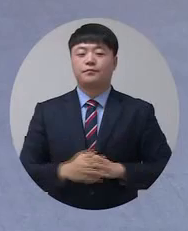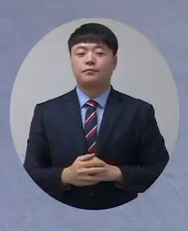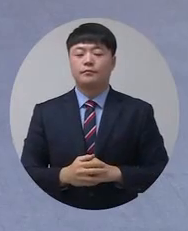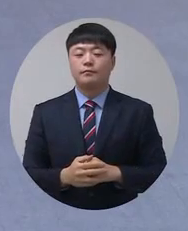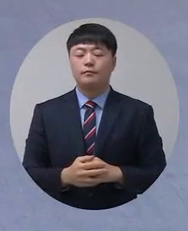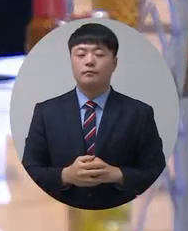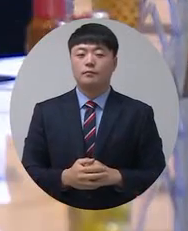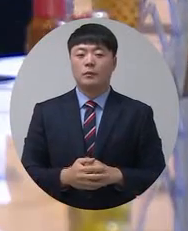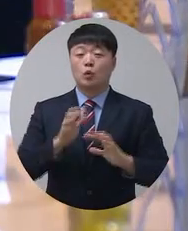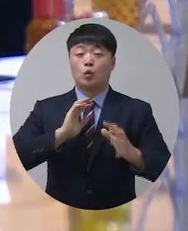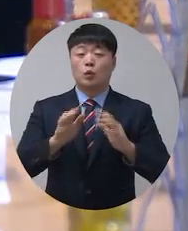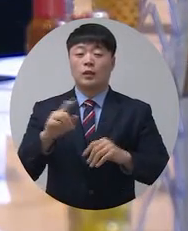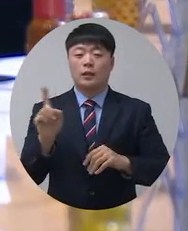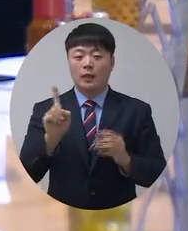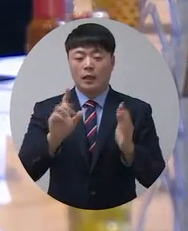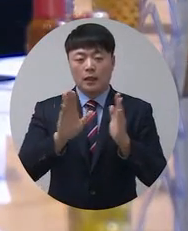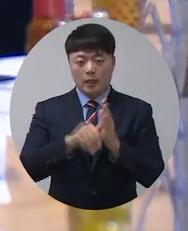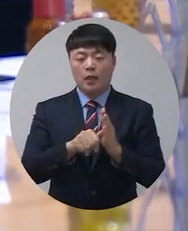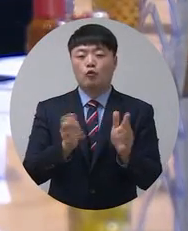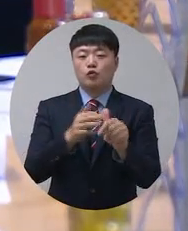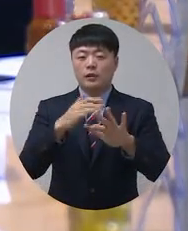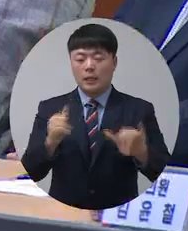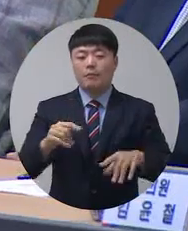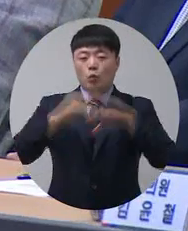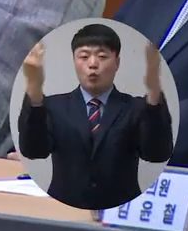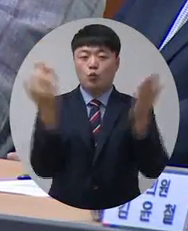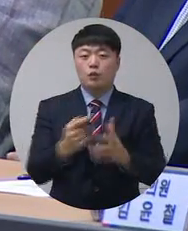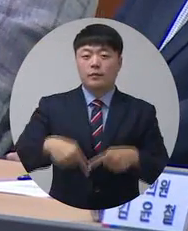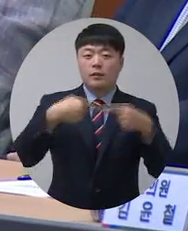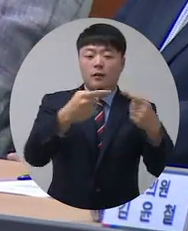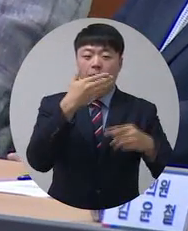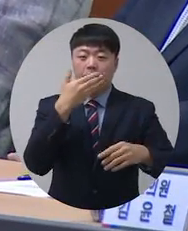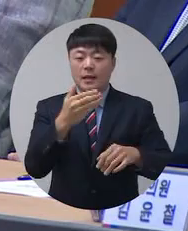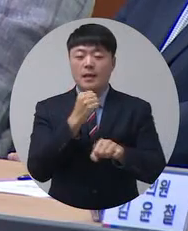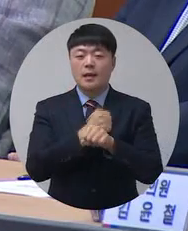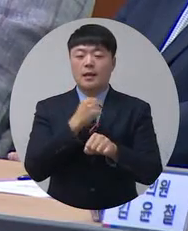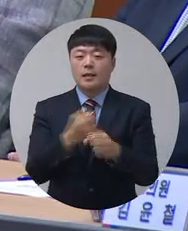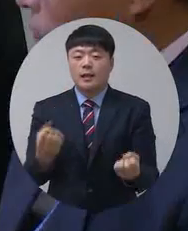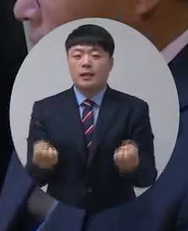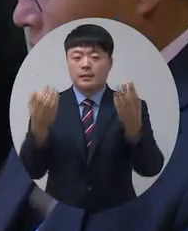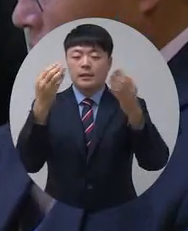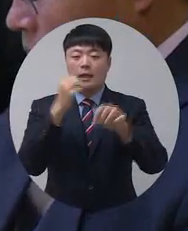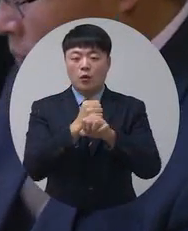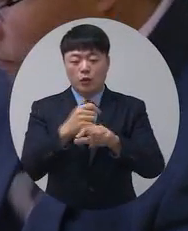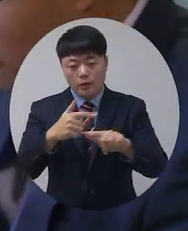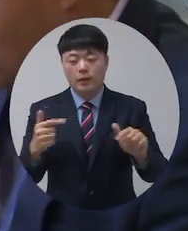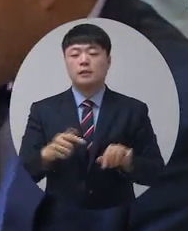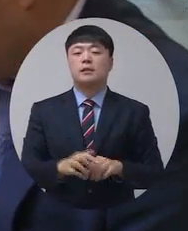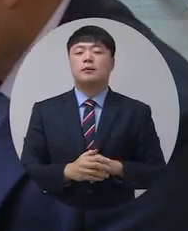펼쳐졌습니다. 토론에서는 전 군민이 참여할 수 있는 행사를 만들어 나갈 수 있는 다양한 방안 마련 등에